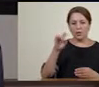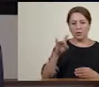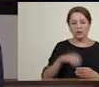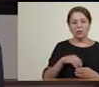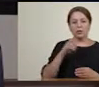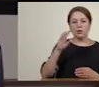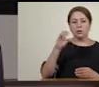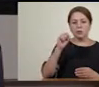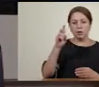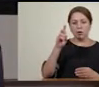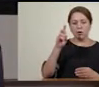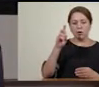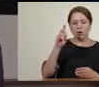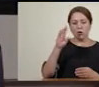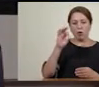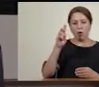Sahobalar